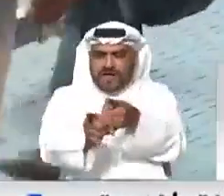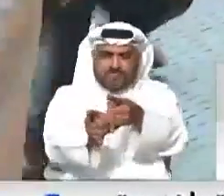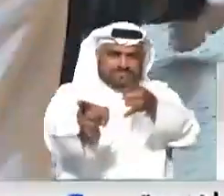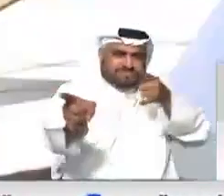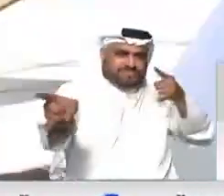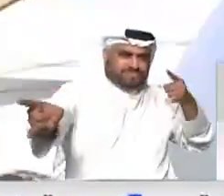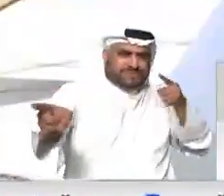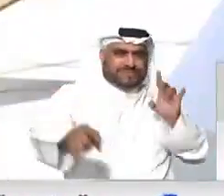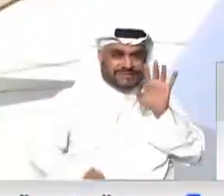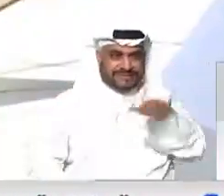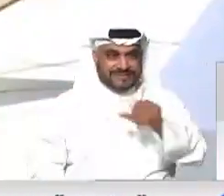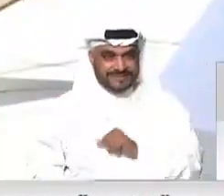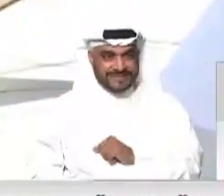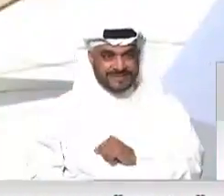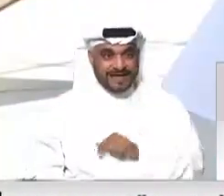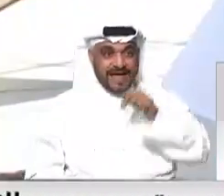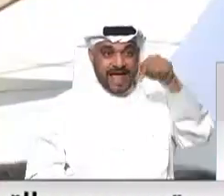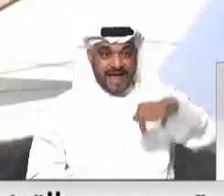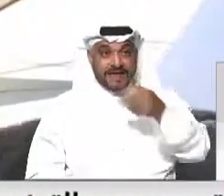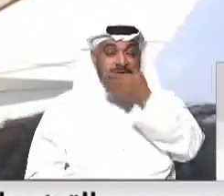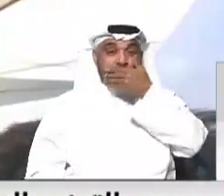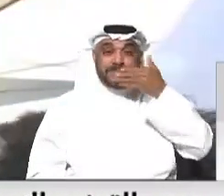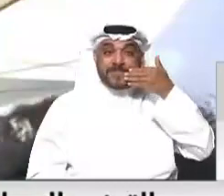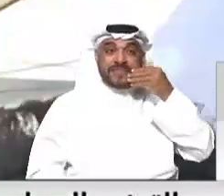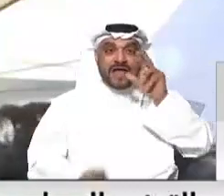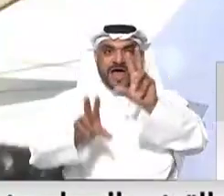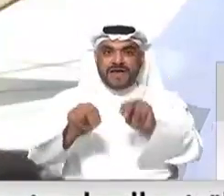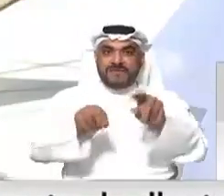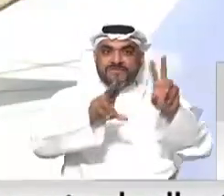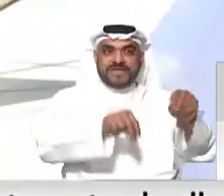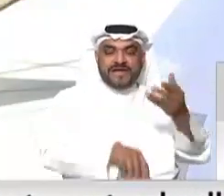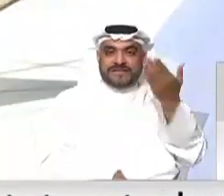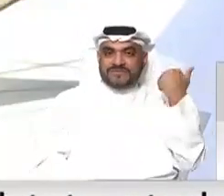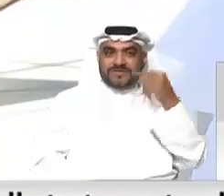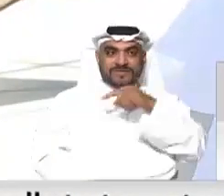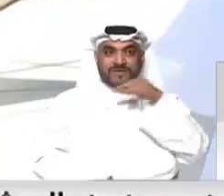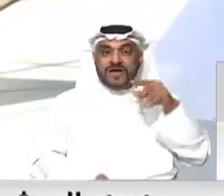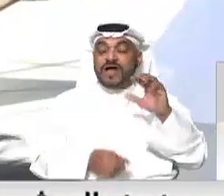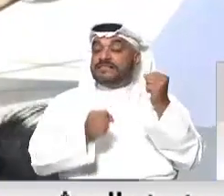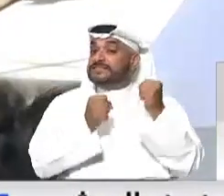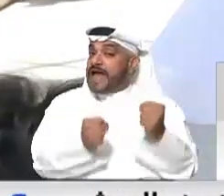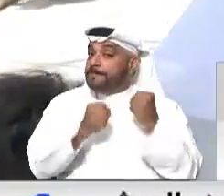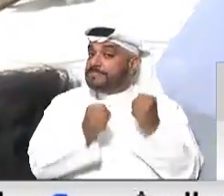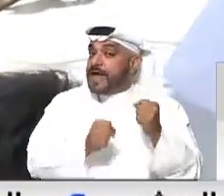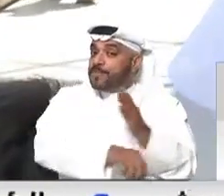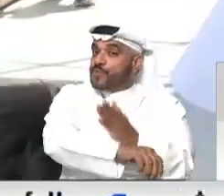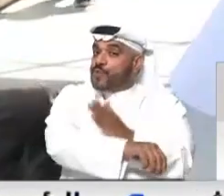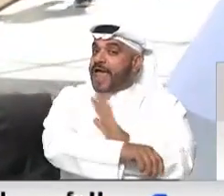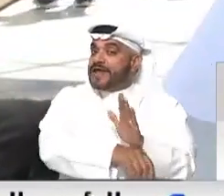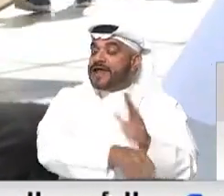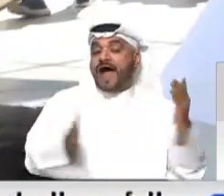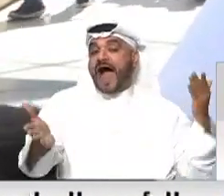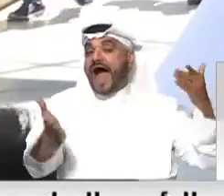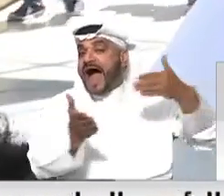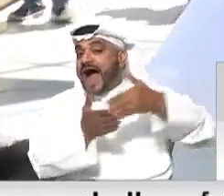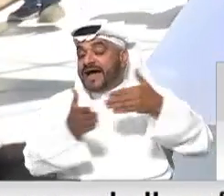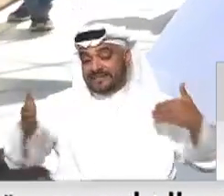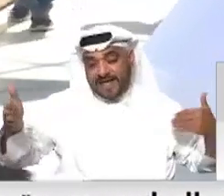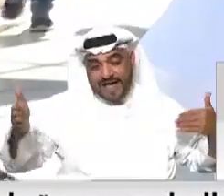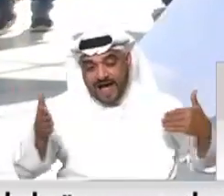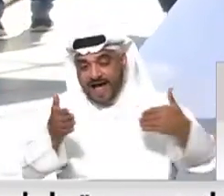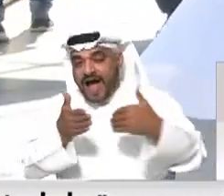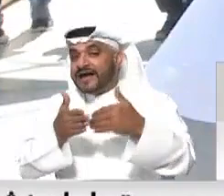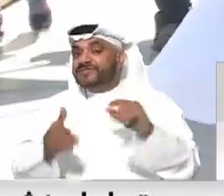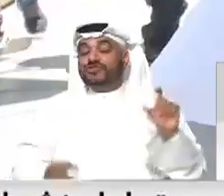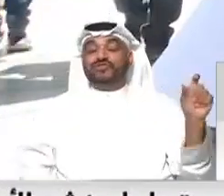الذروة. اعتدنا الحين كم رمضان مر علينا في نفس الوضع هذا، هو التعب والضغط يصير علينا في العشر الأواخر فقط، يعني أسسنا